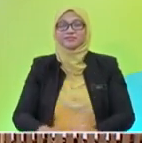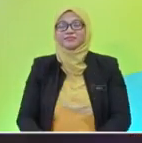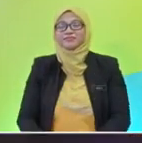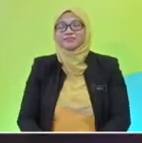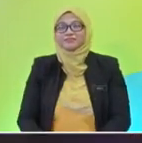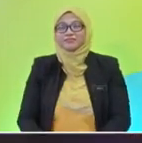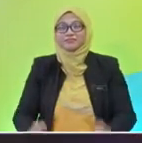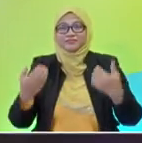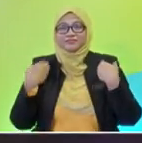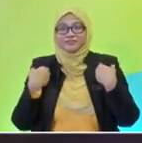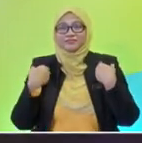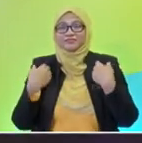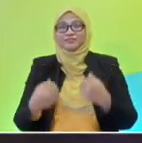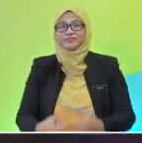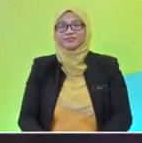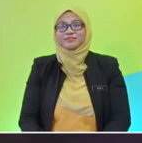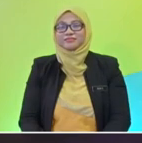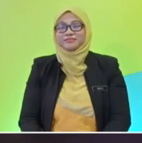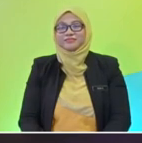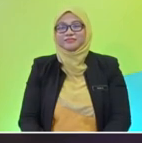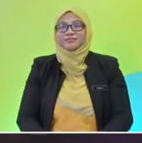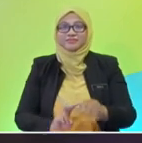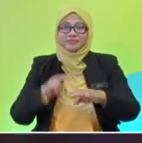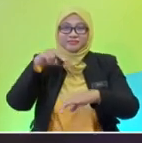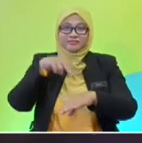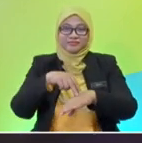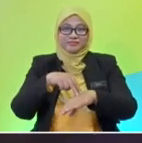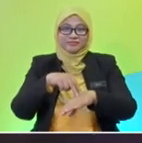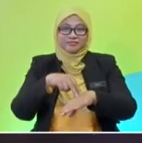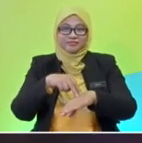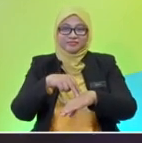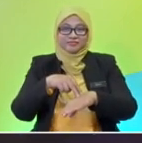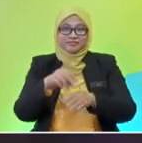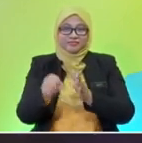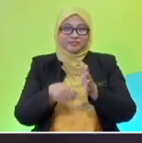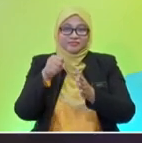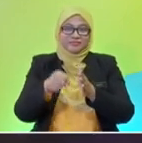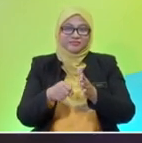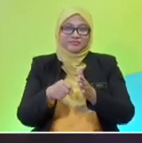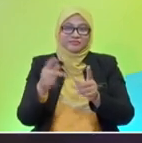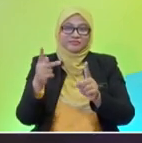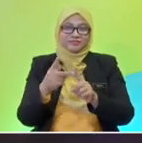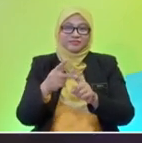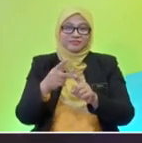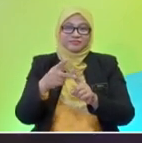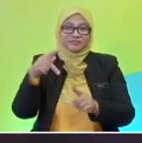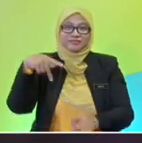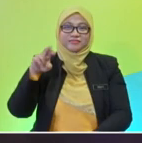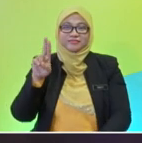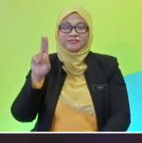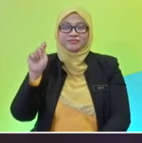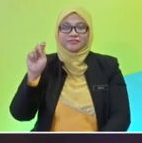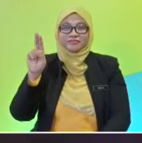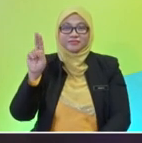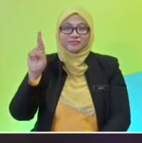ada apakah pilihan yang kita ada, cikgu? Beca ke Putrajaya. Okey. Ni berakhir